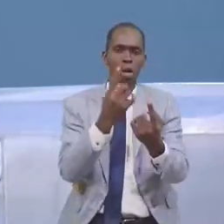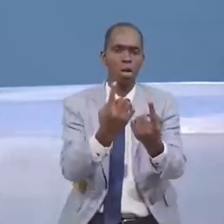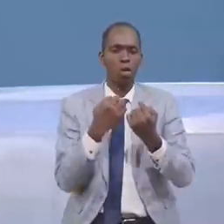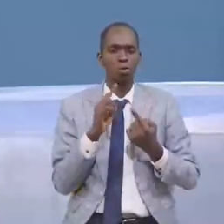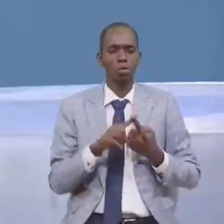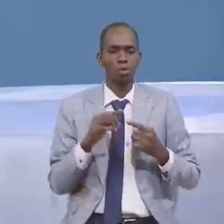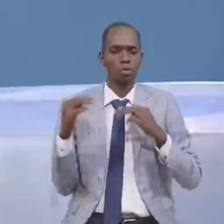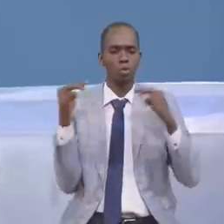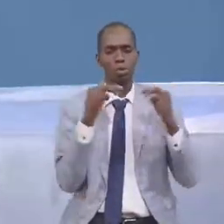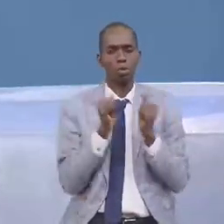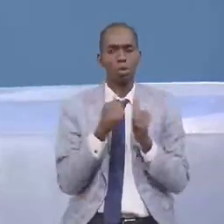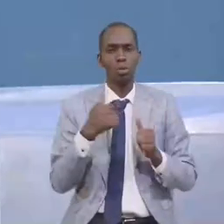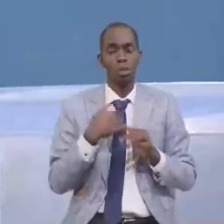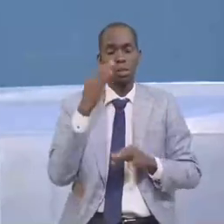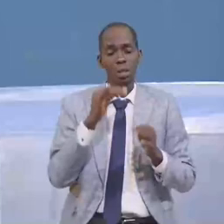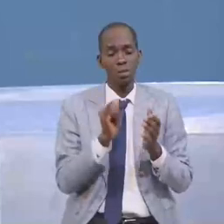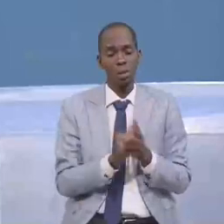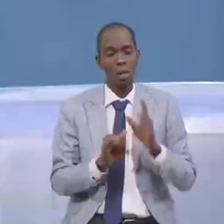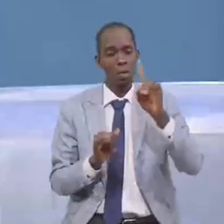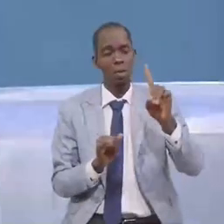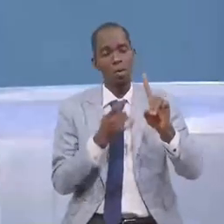S'il arrive à me vaincre,